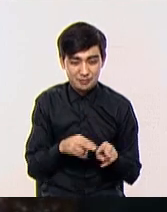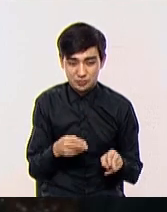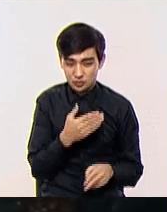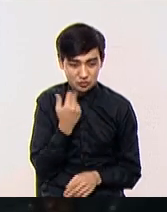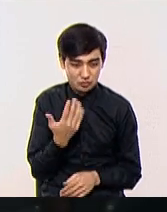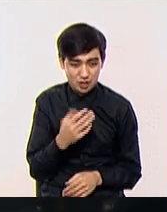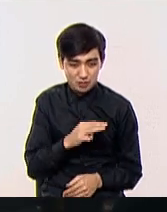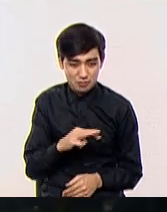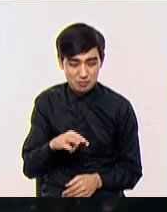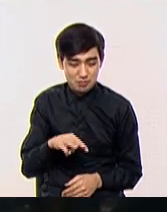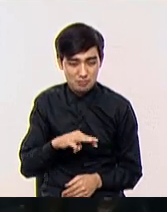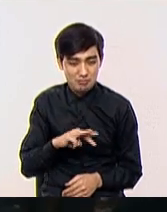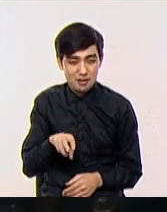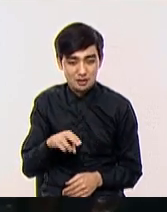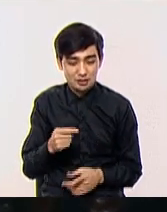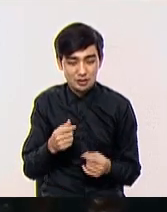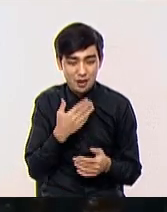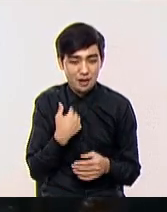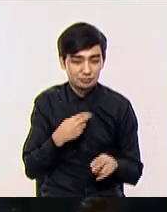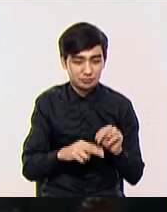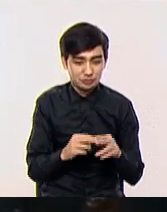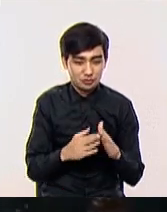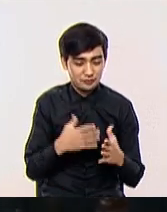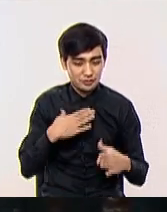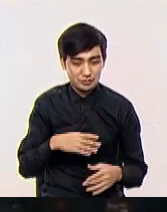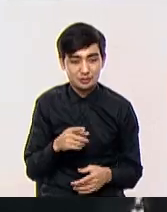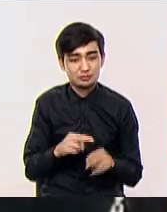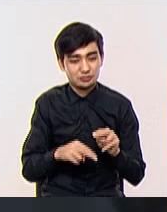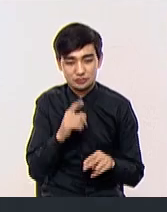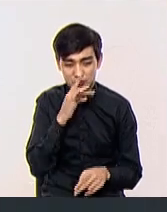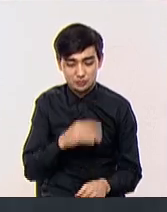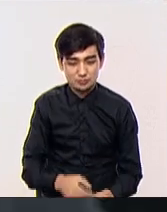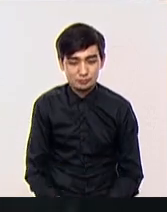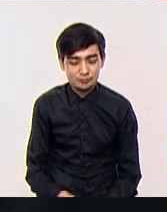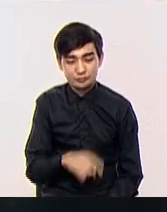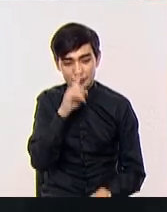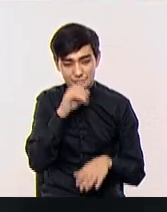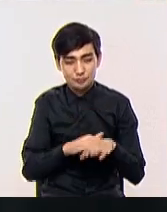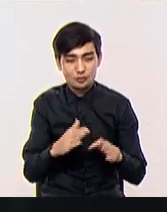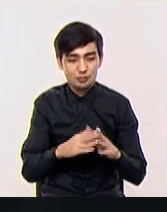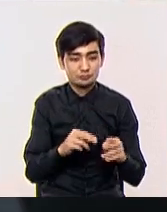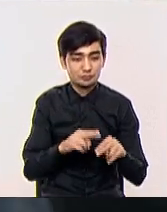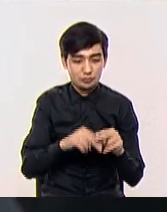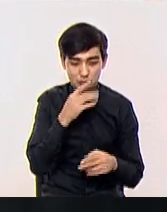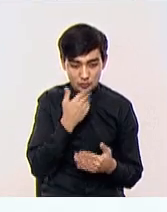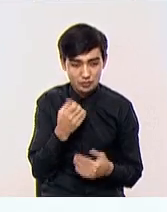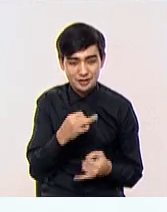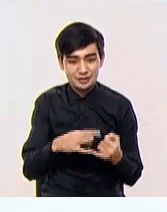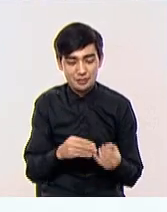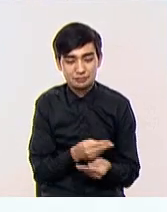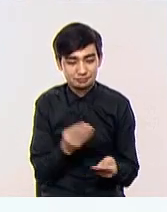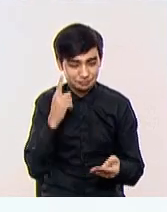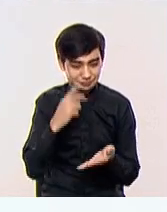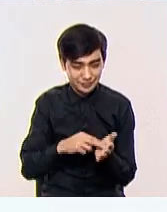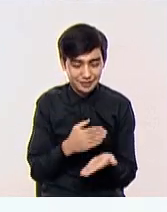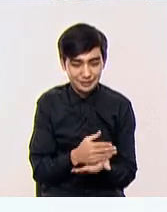не қаржы болмағанда екен, бұларға қазіргі уақытта үй салынған жоқ. Салынбайды. Салынбайды. Бірақ әкімдіктегілер үй салып бермесе де халыққа жер бермек.